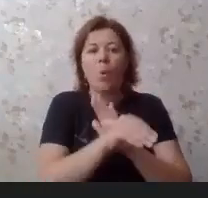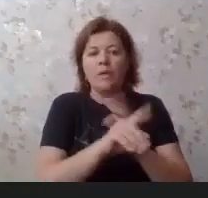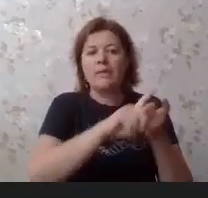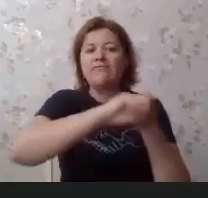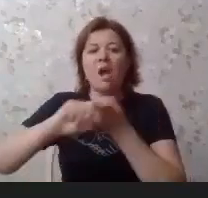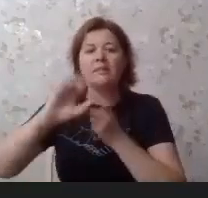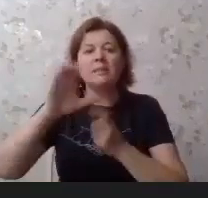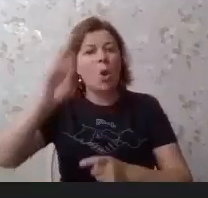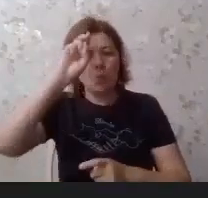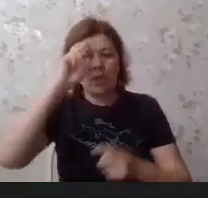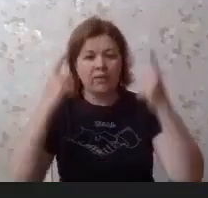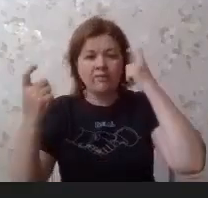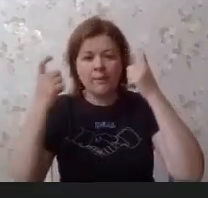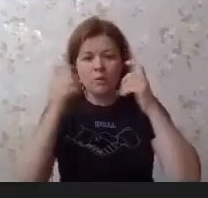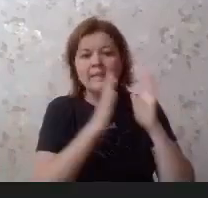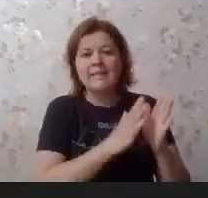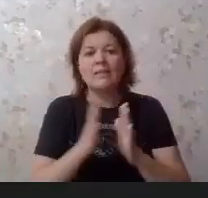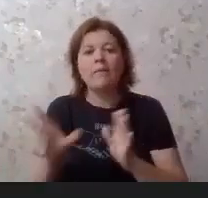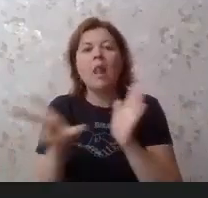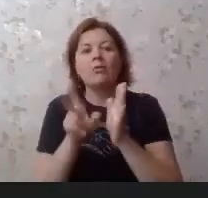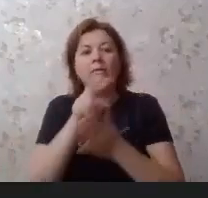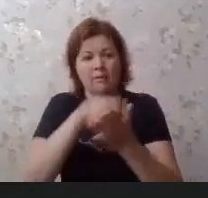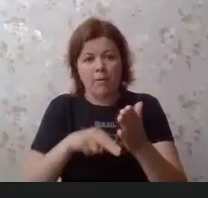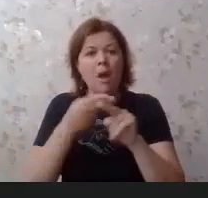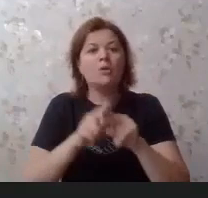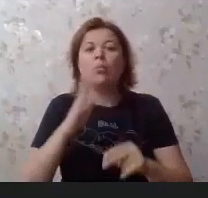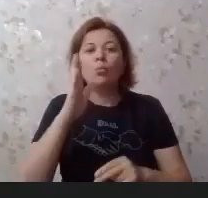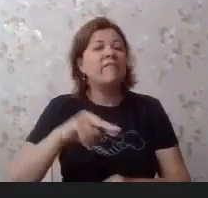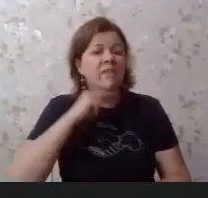системе. Поэтому нужно быть внимательным и иметь это в виду.